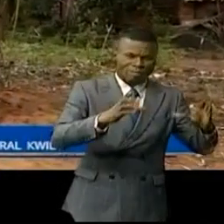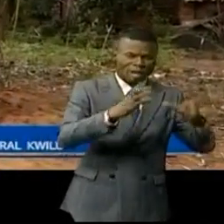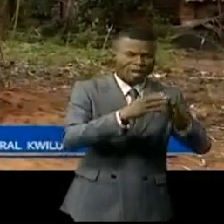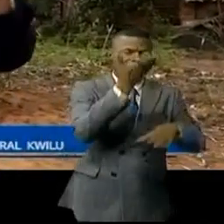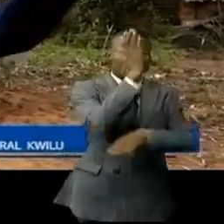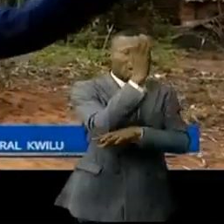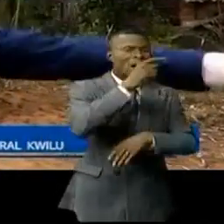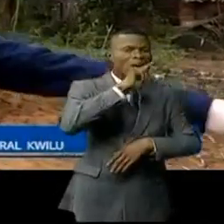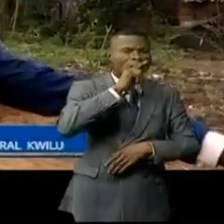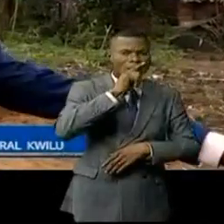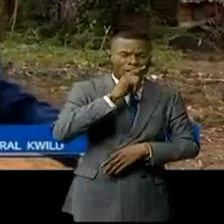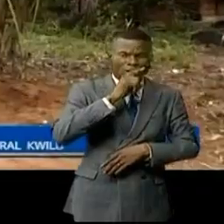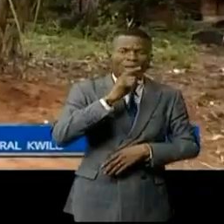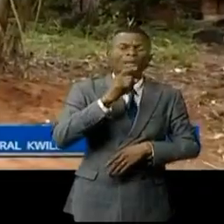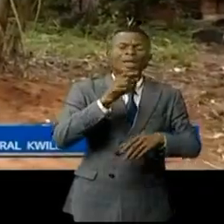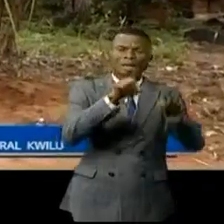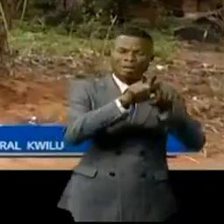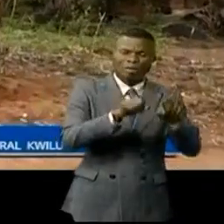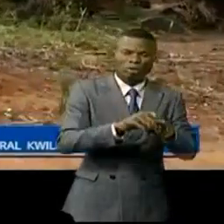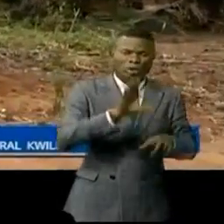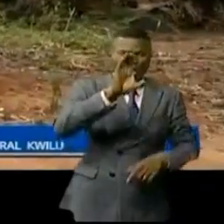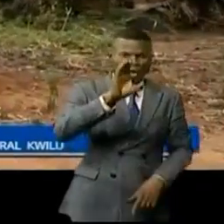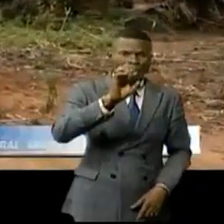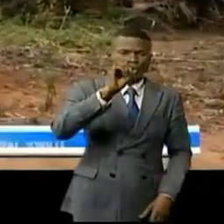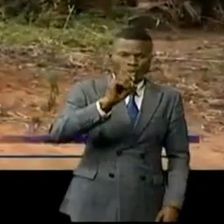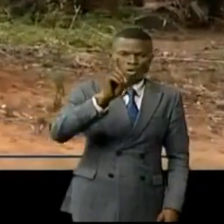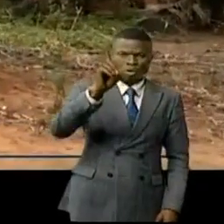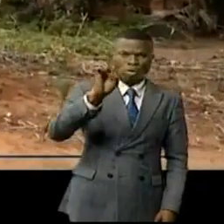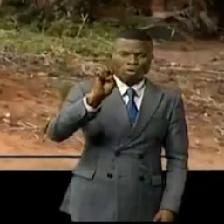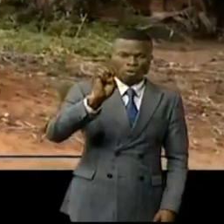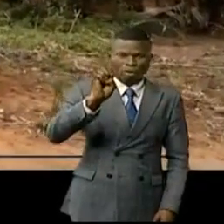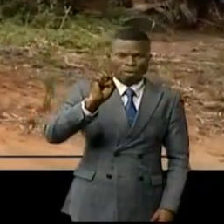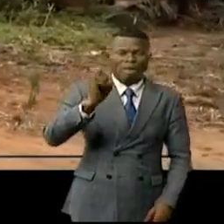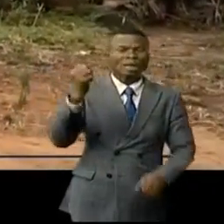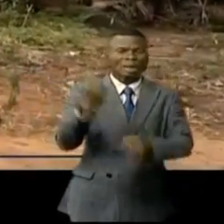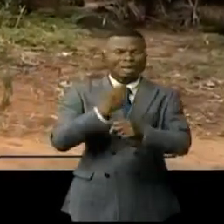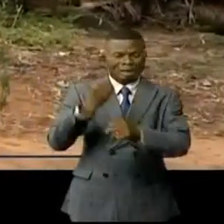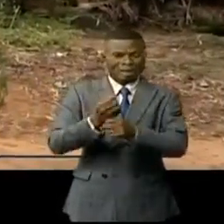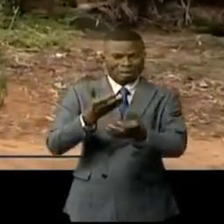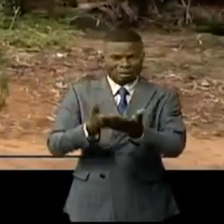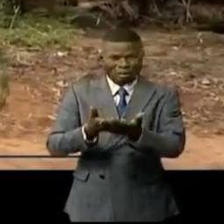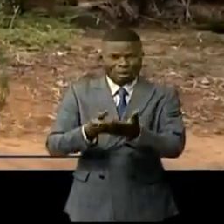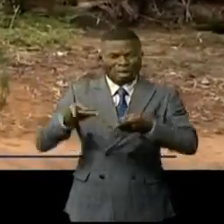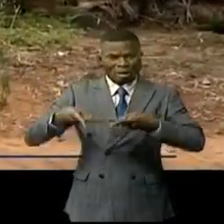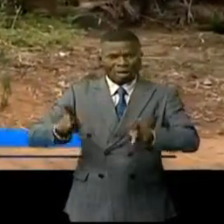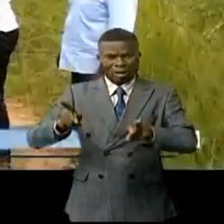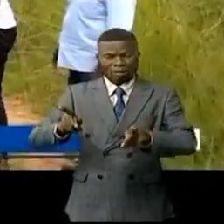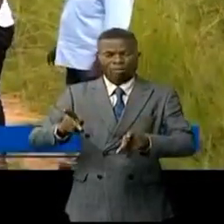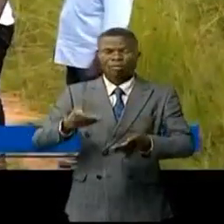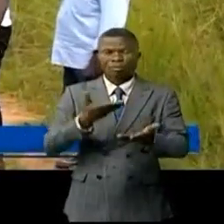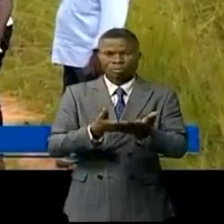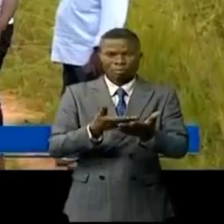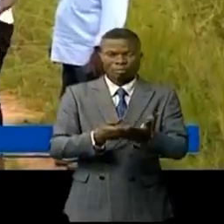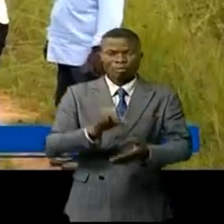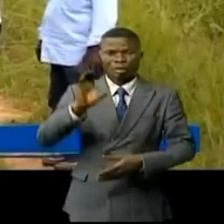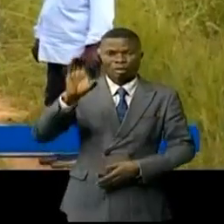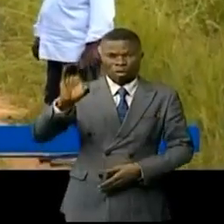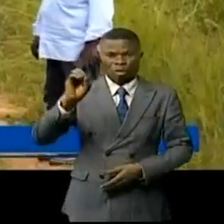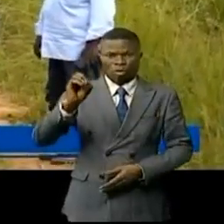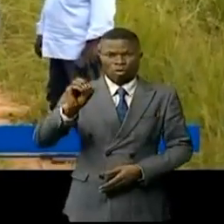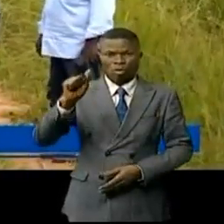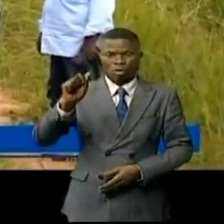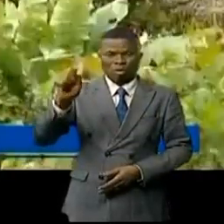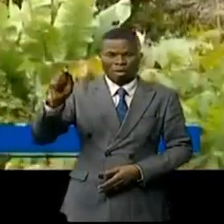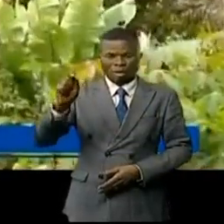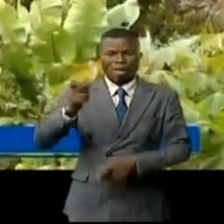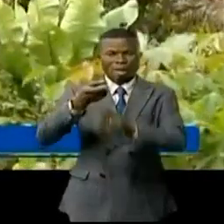que Kubata a travaillé, les villageois, disons, privés, qui travaillent sous la conduite de Kubata. PROADER est un projet du